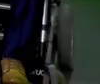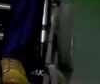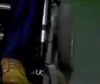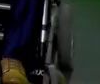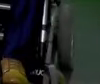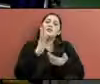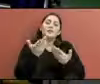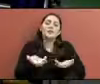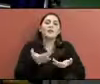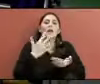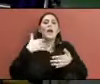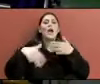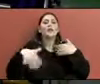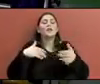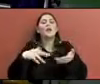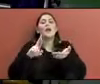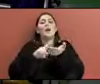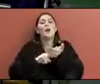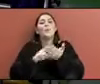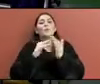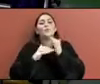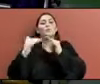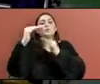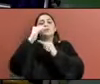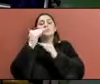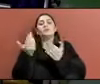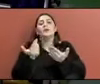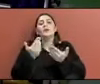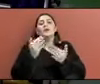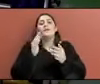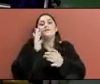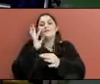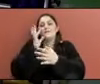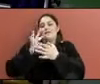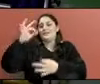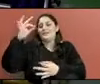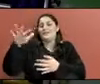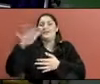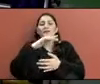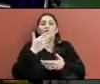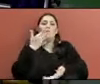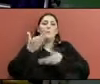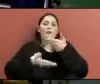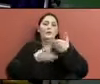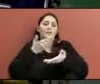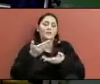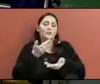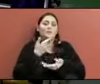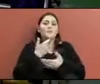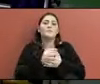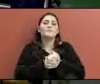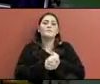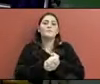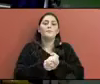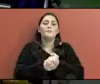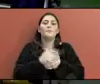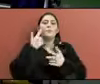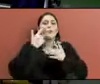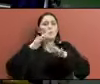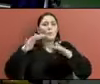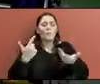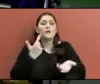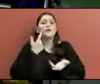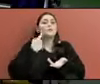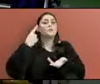%40 engel raporunun üzerindeki vatandaşlardan bahsediyorum. Buna her türlü engel grubu girebilir. Görme,